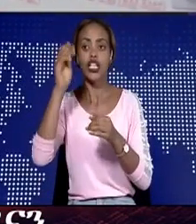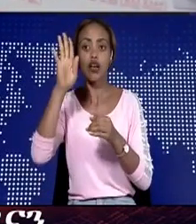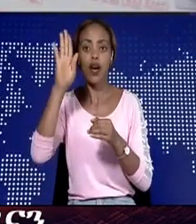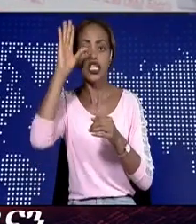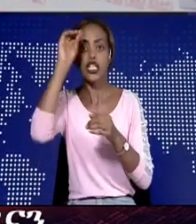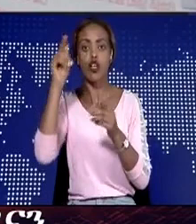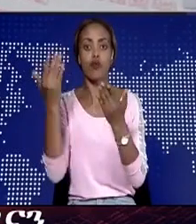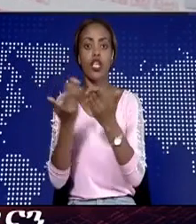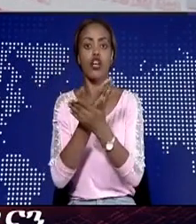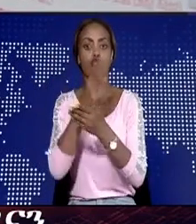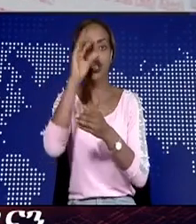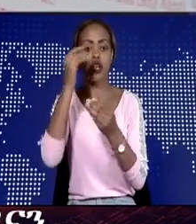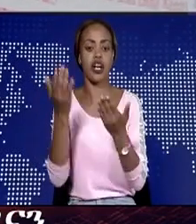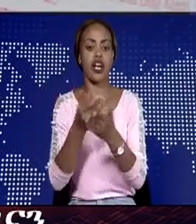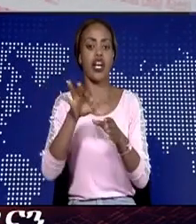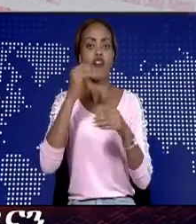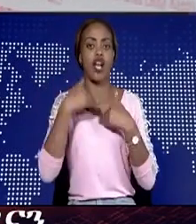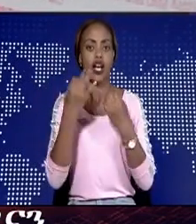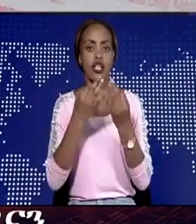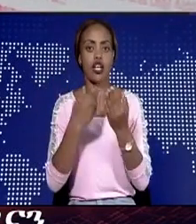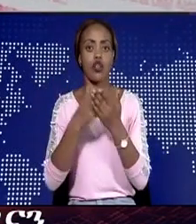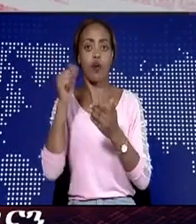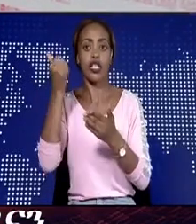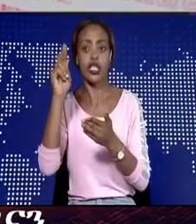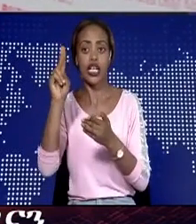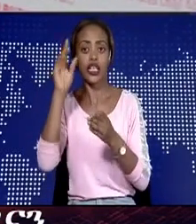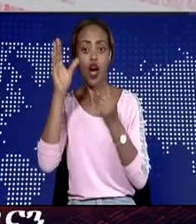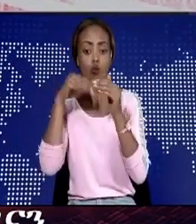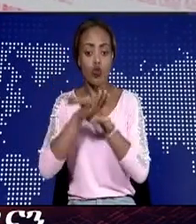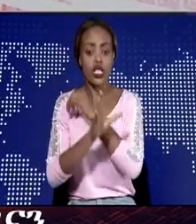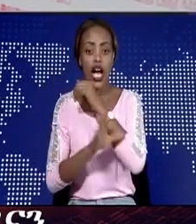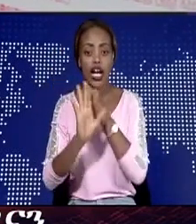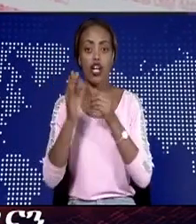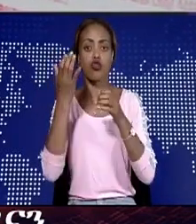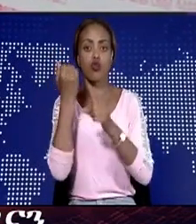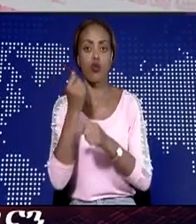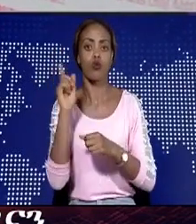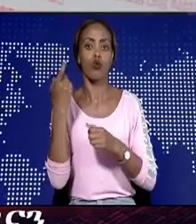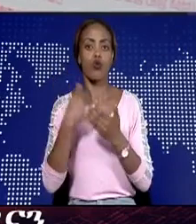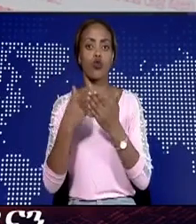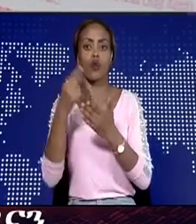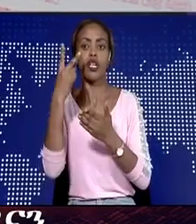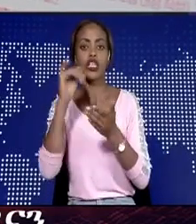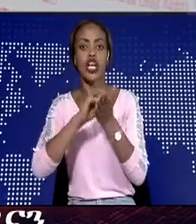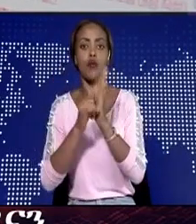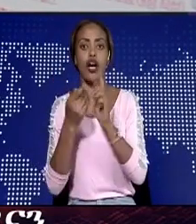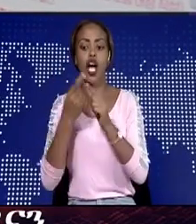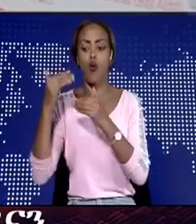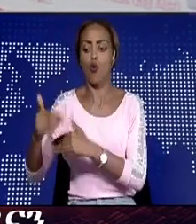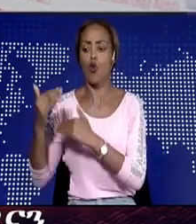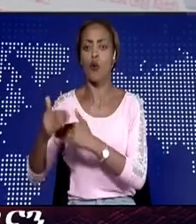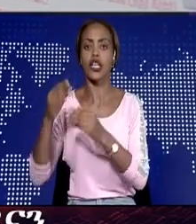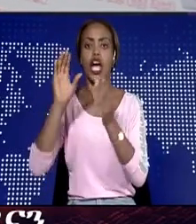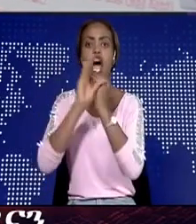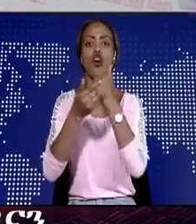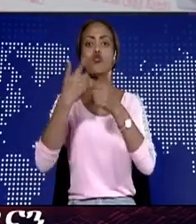حدشت بيت فيروس تحسبات كم زرقبت غليصالا اتم 12 ابوشت عدي هاجر زنورن تخونو اتم خلت دما كاب غوربيت هاجر